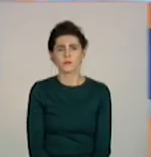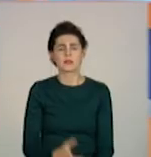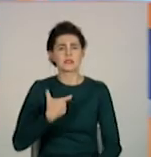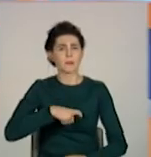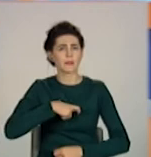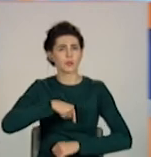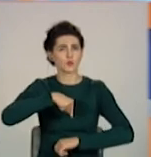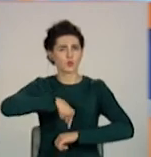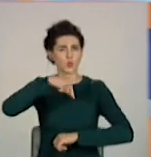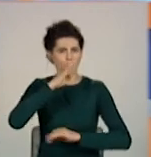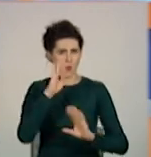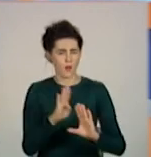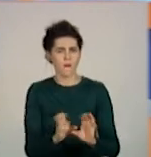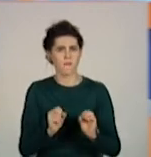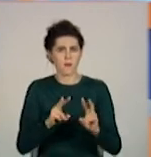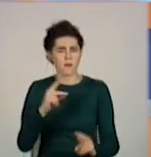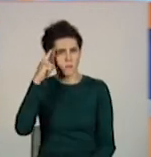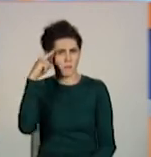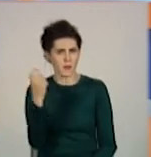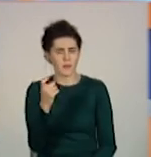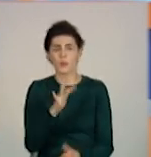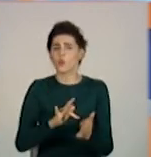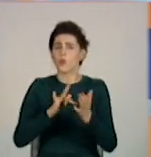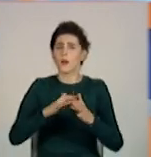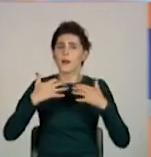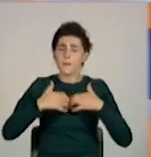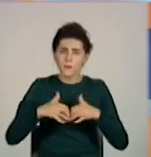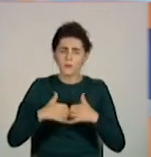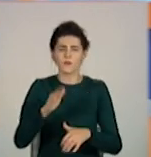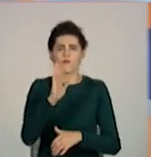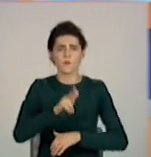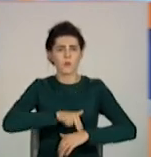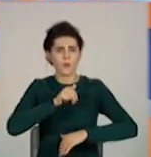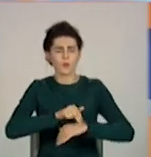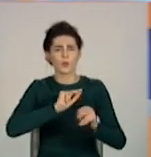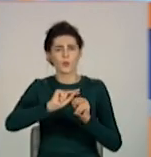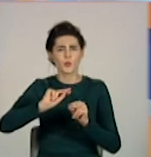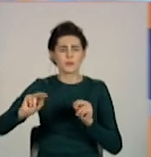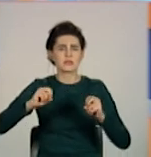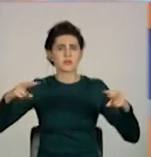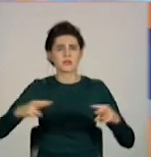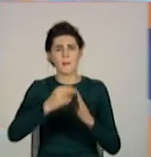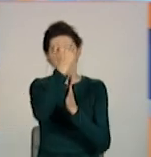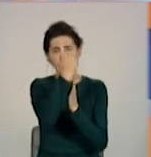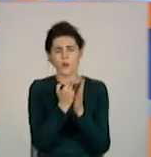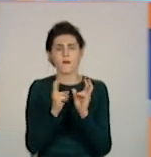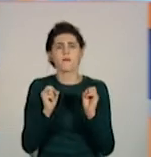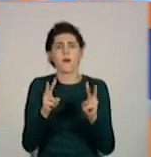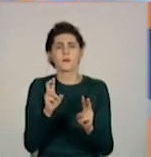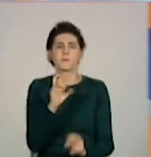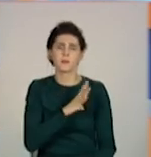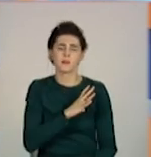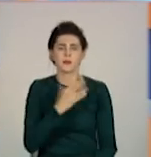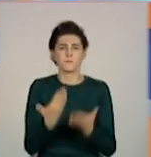Відчути себе на підпитку. В Краматорську поліція разом із автошколами впроваджує проєкт із профілактики водіння в